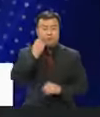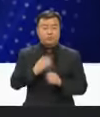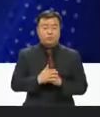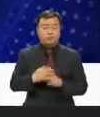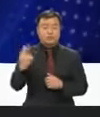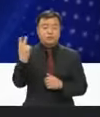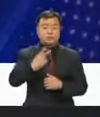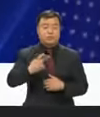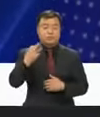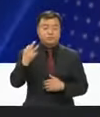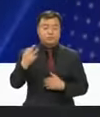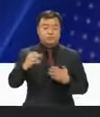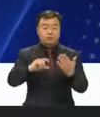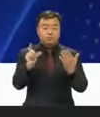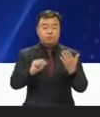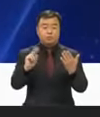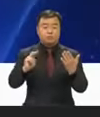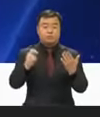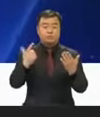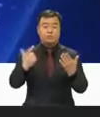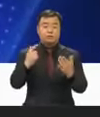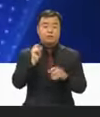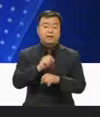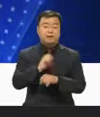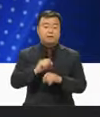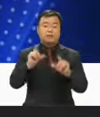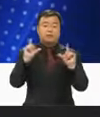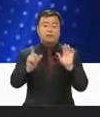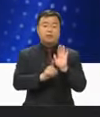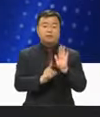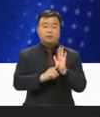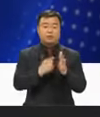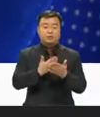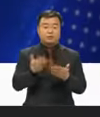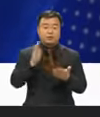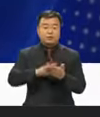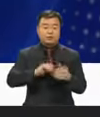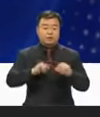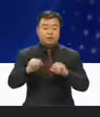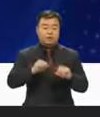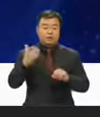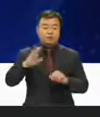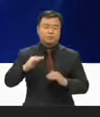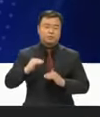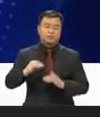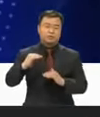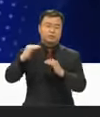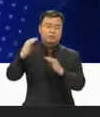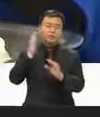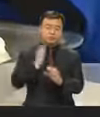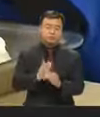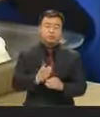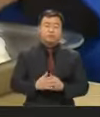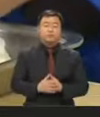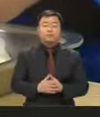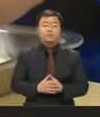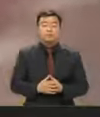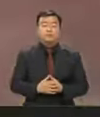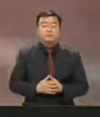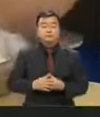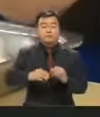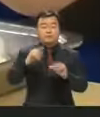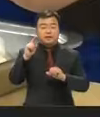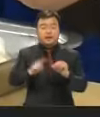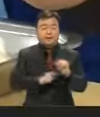2013년 9월 26일 날 행정예고가 됐어요. 개정이 추진되고 있는데 개정 절차 중에 있는 거예요.